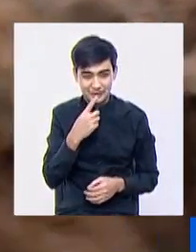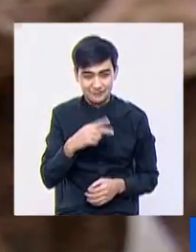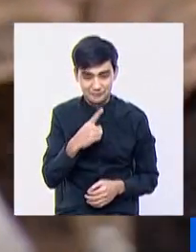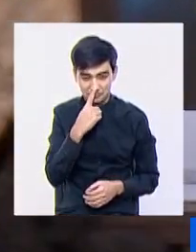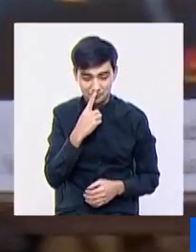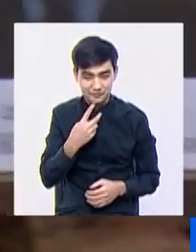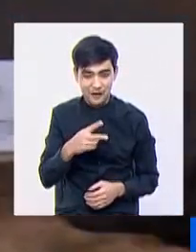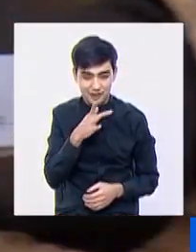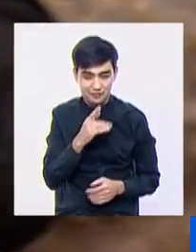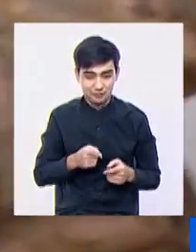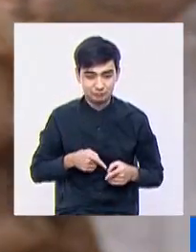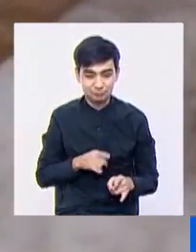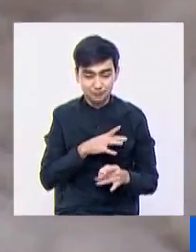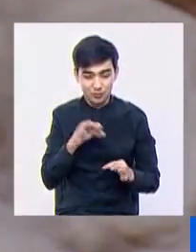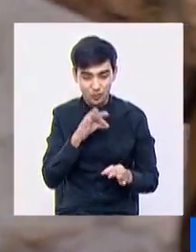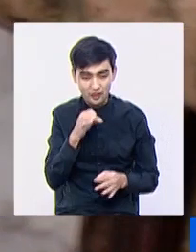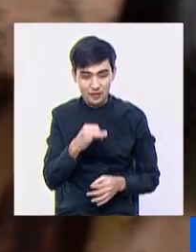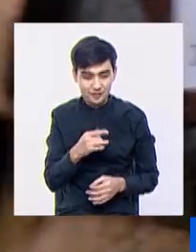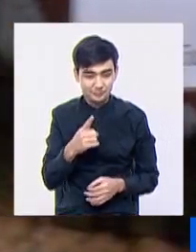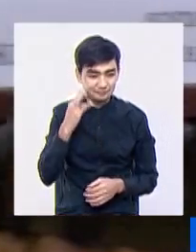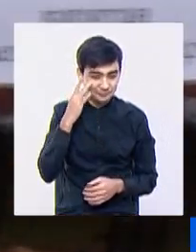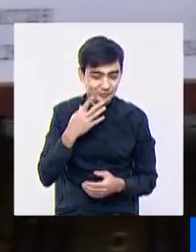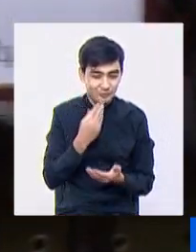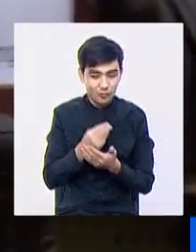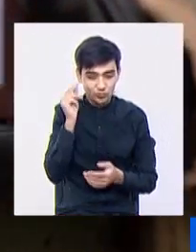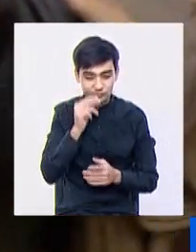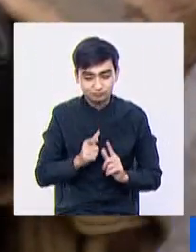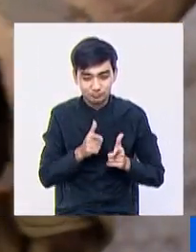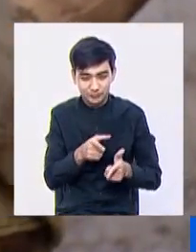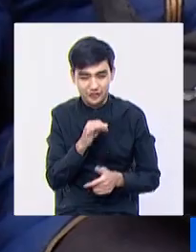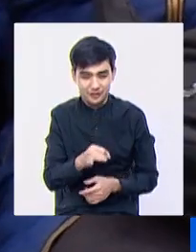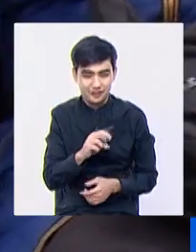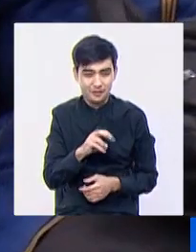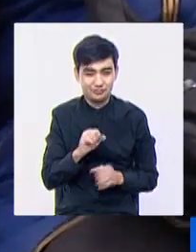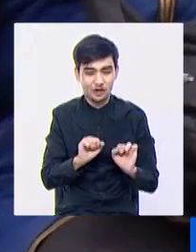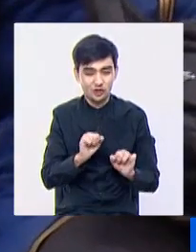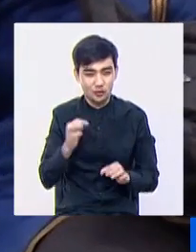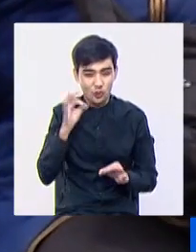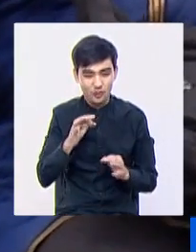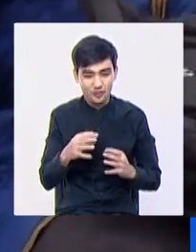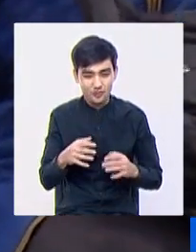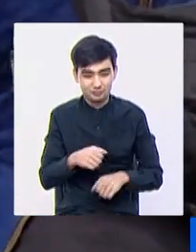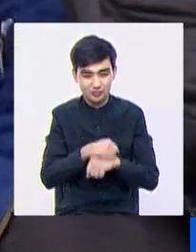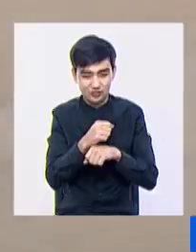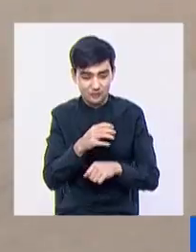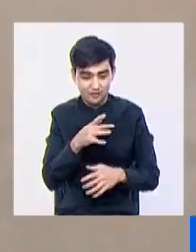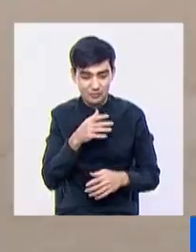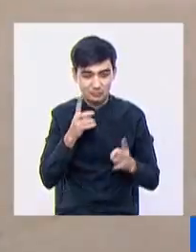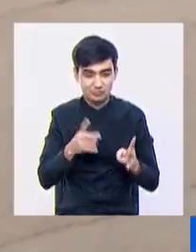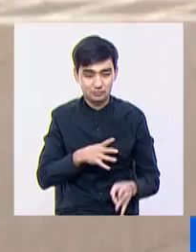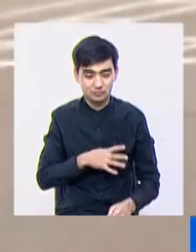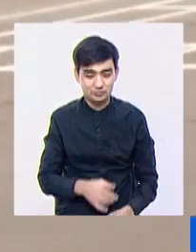толған екен. Өзі бала күннен армандаған оқуына түсіп, сол оқыған оқу орнын ланкестерден қорғау кезінде қаза тапты.